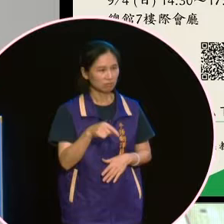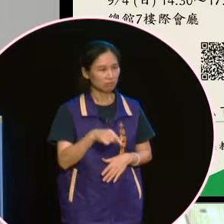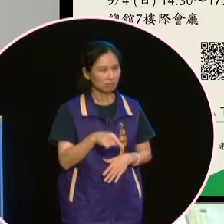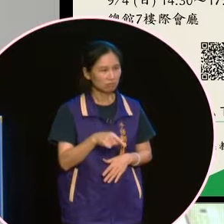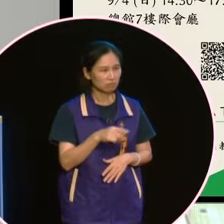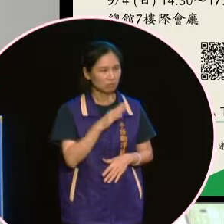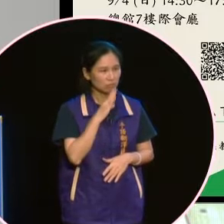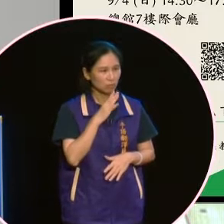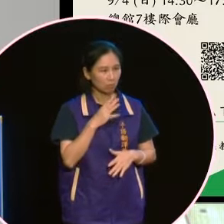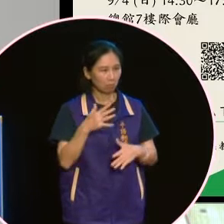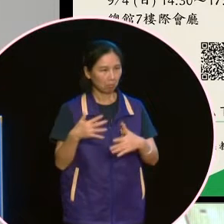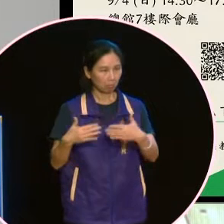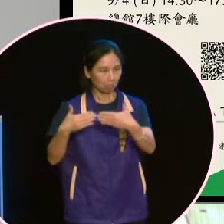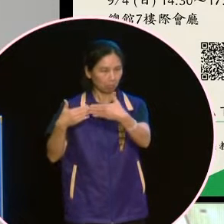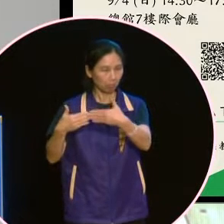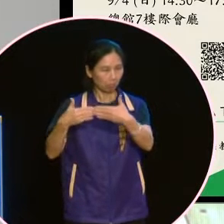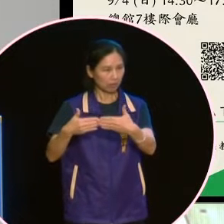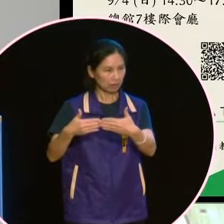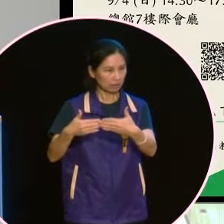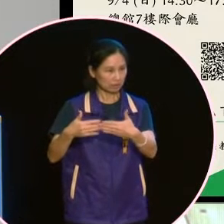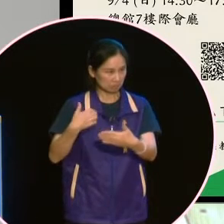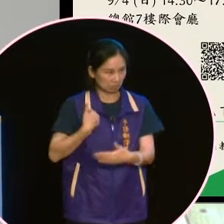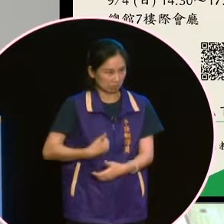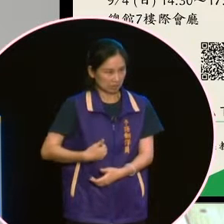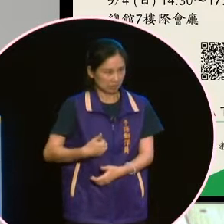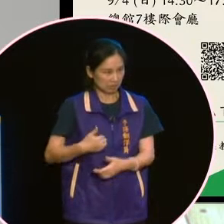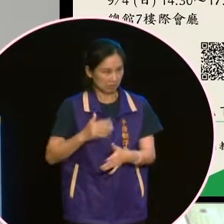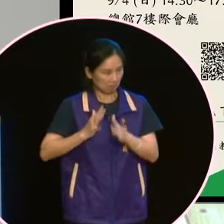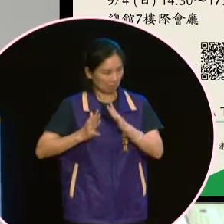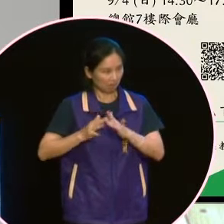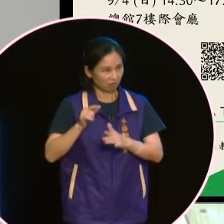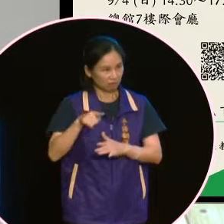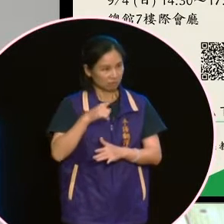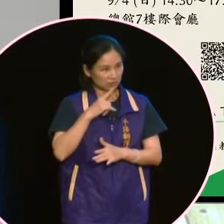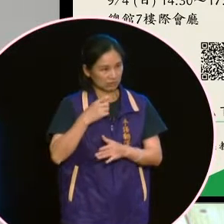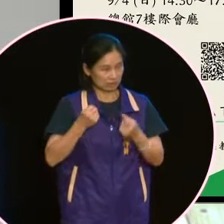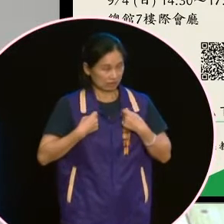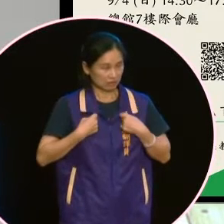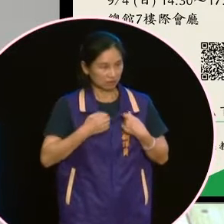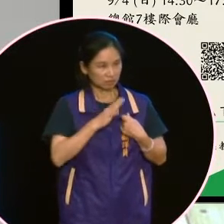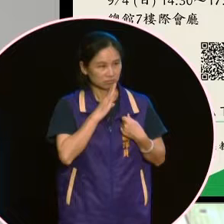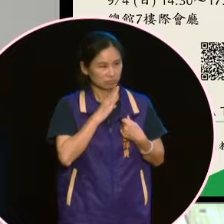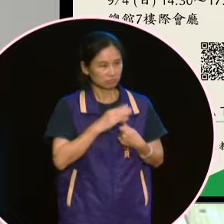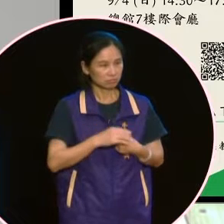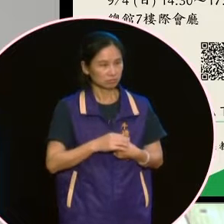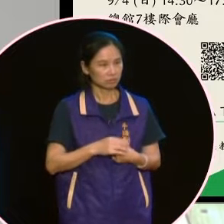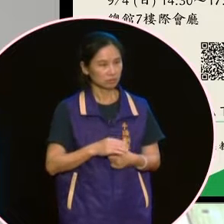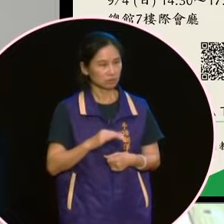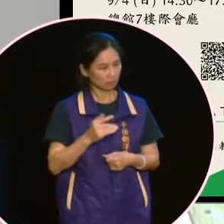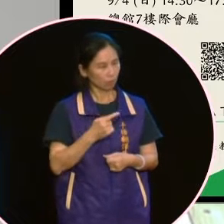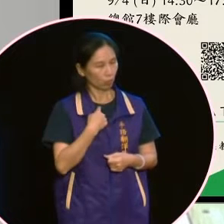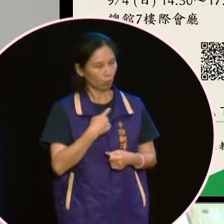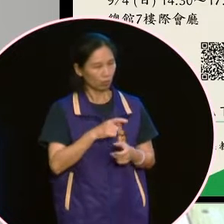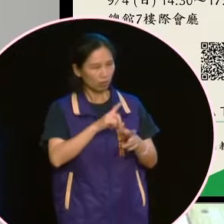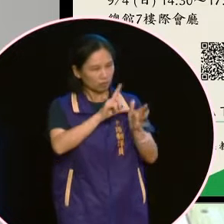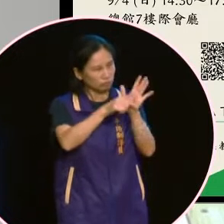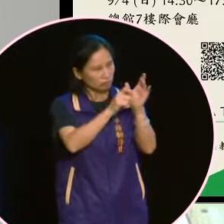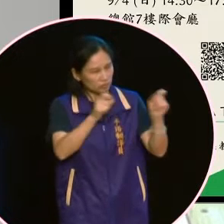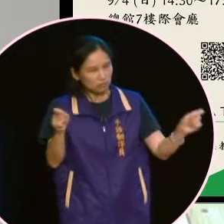个中国的军演是基本上是不能接受的。不过还是作为一个新闻工作者，长期来观察